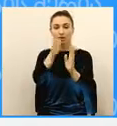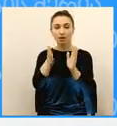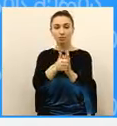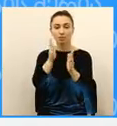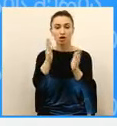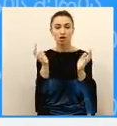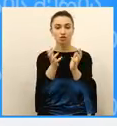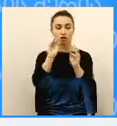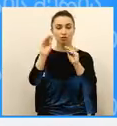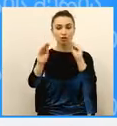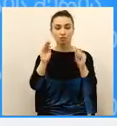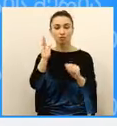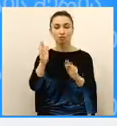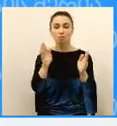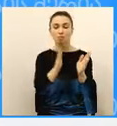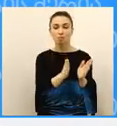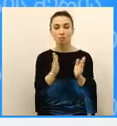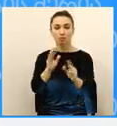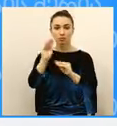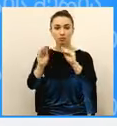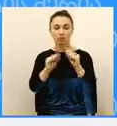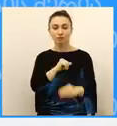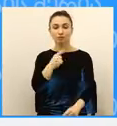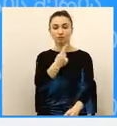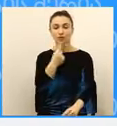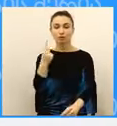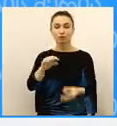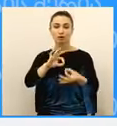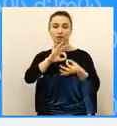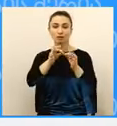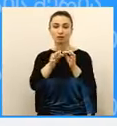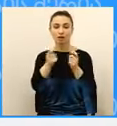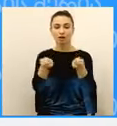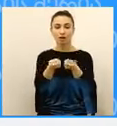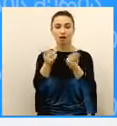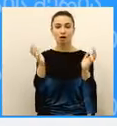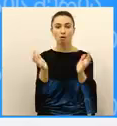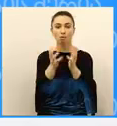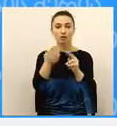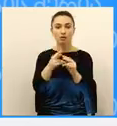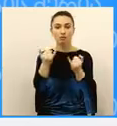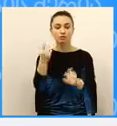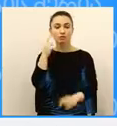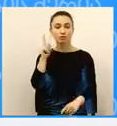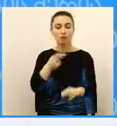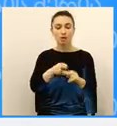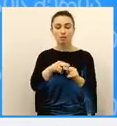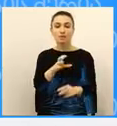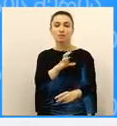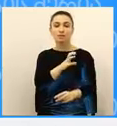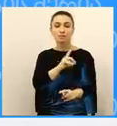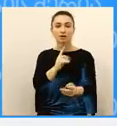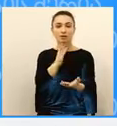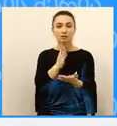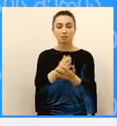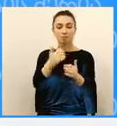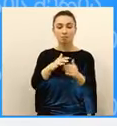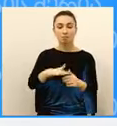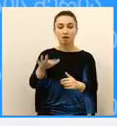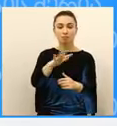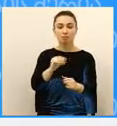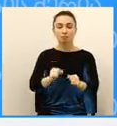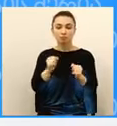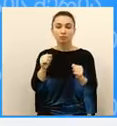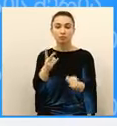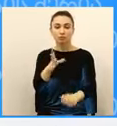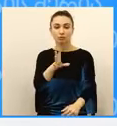იქნება შენარჩუნებული იქნება მოწესრიგებული და თითოეულ დეტალს გაუფრთხილდებით იმისთვის რომ ეს სიმდიდრე რაც გააჩნია ამ პარკს